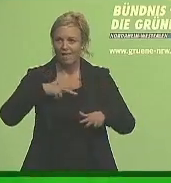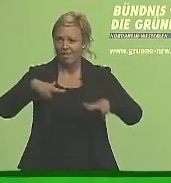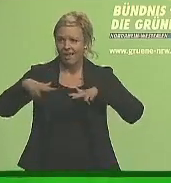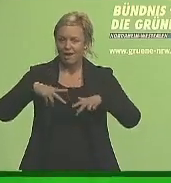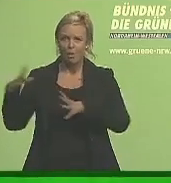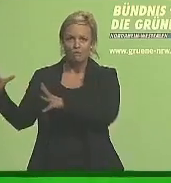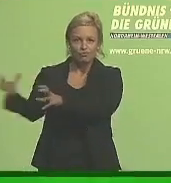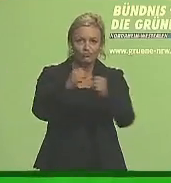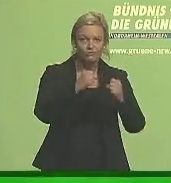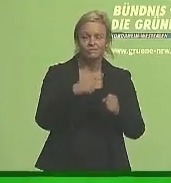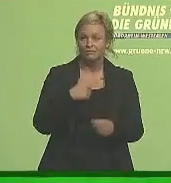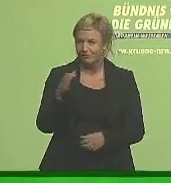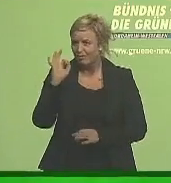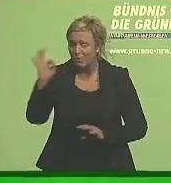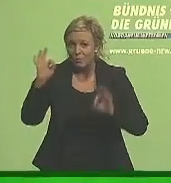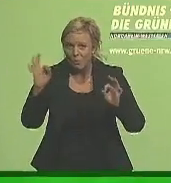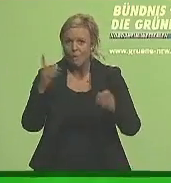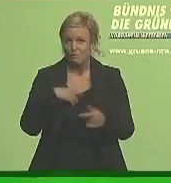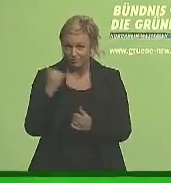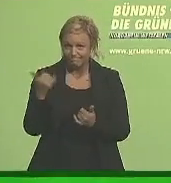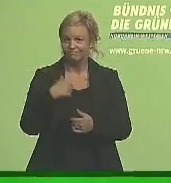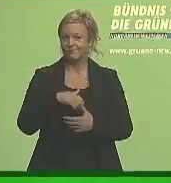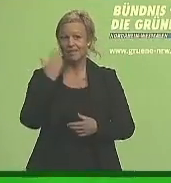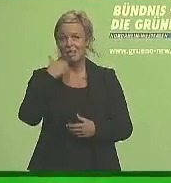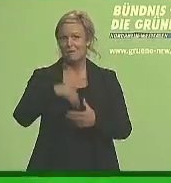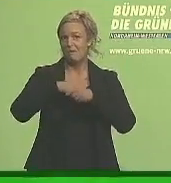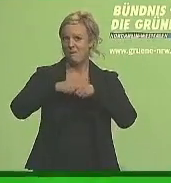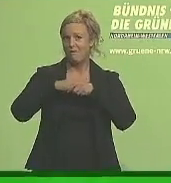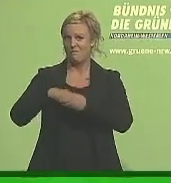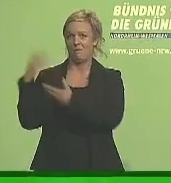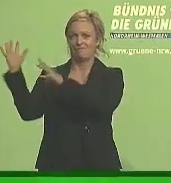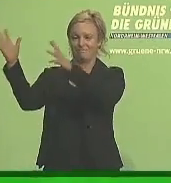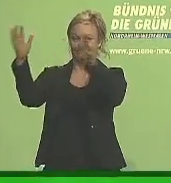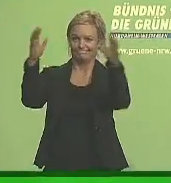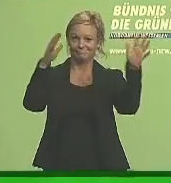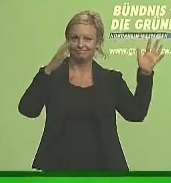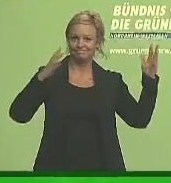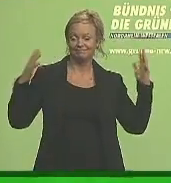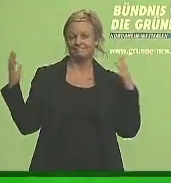liebe Freundinnen und Freunde. Wie gut das war, das hat man an Johannes' Beitrag gesehen.